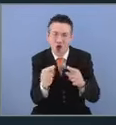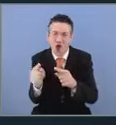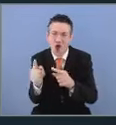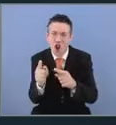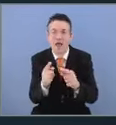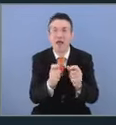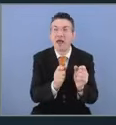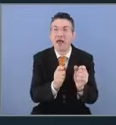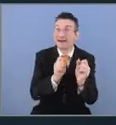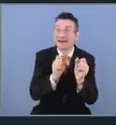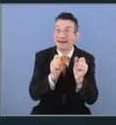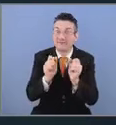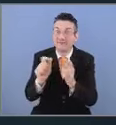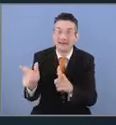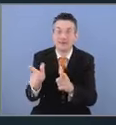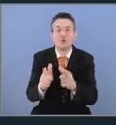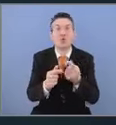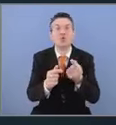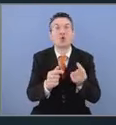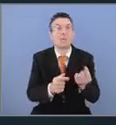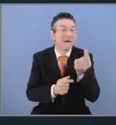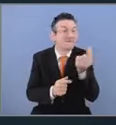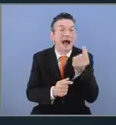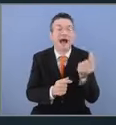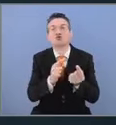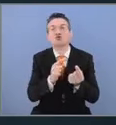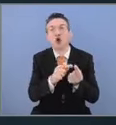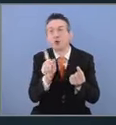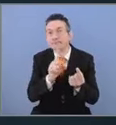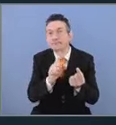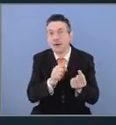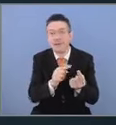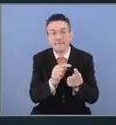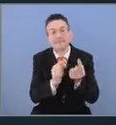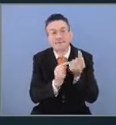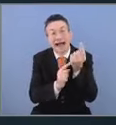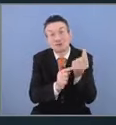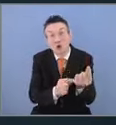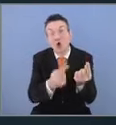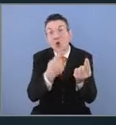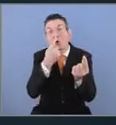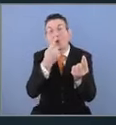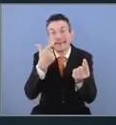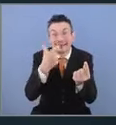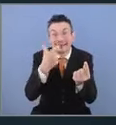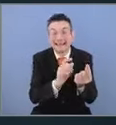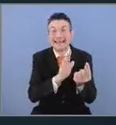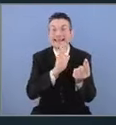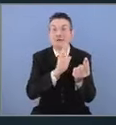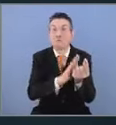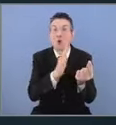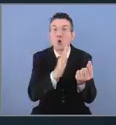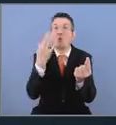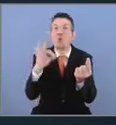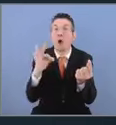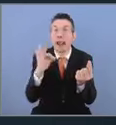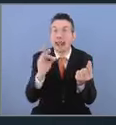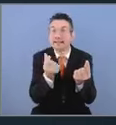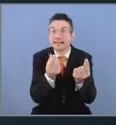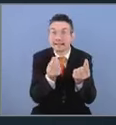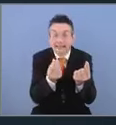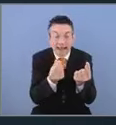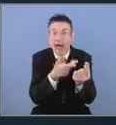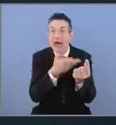come fagioli, okay? Hanno la loro dignità, hanno la loro specificità, e tutto questo deve diventare un valore per